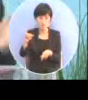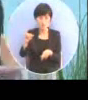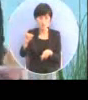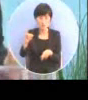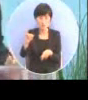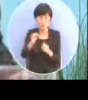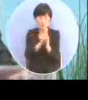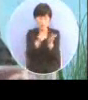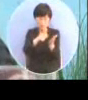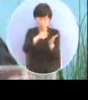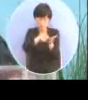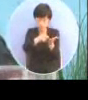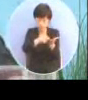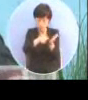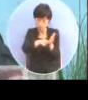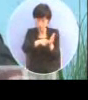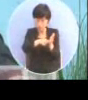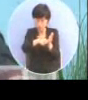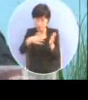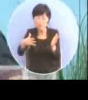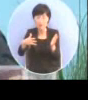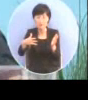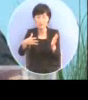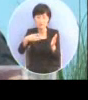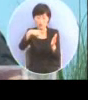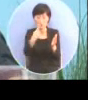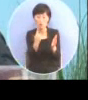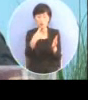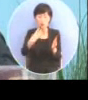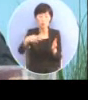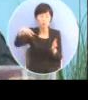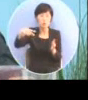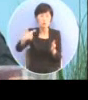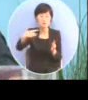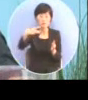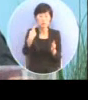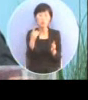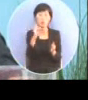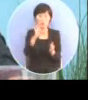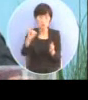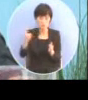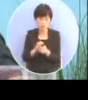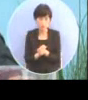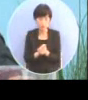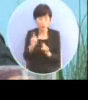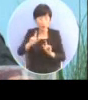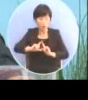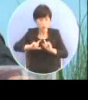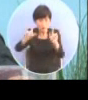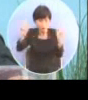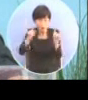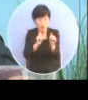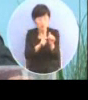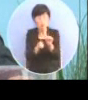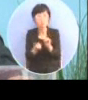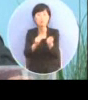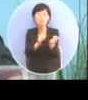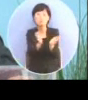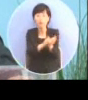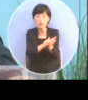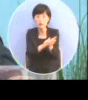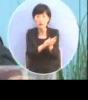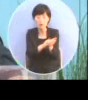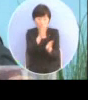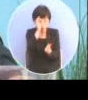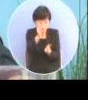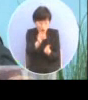많은 사람을 살리고 그랬잖아요. Và cũng như Tolstoy là một tác giả viết sách rất nhiều. 어느 날 톨스토이 죽은 데 보니까요. 평소 때 역